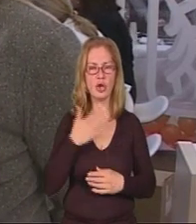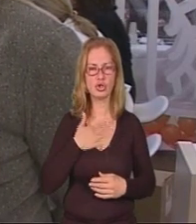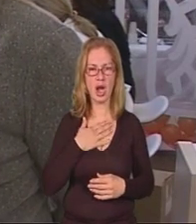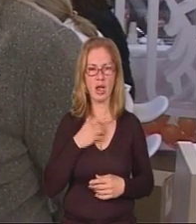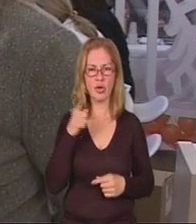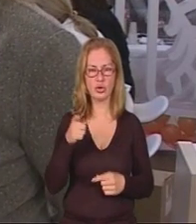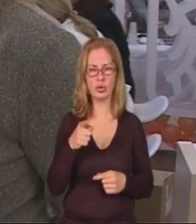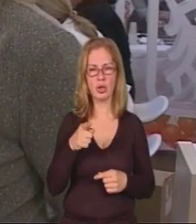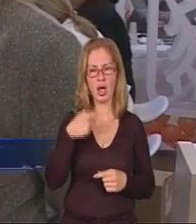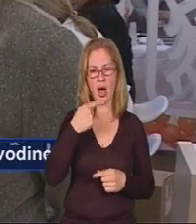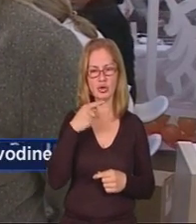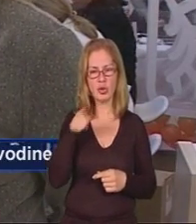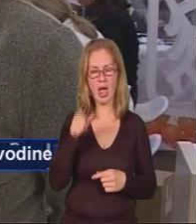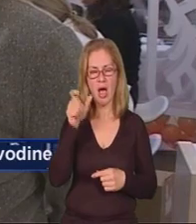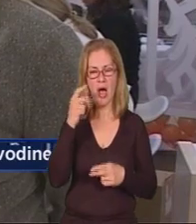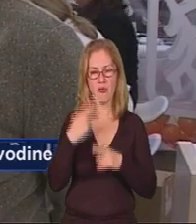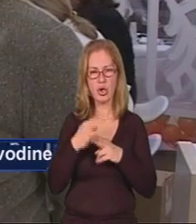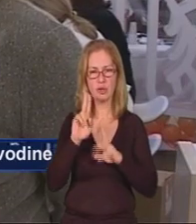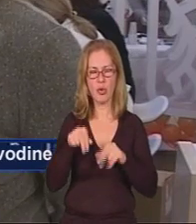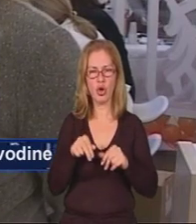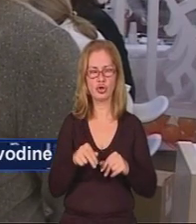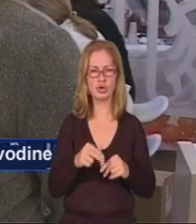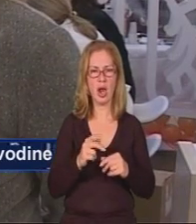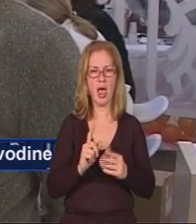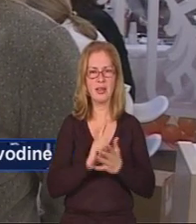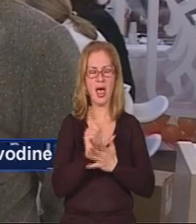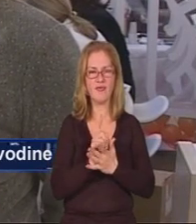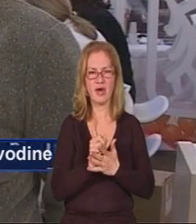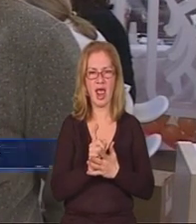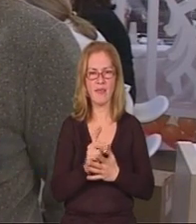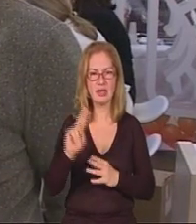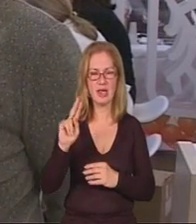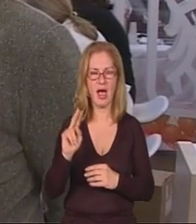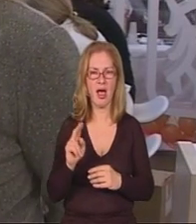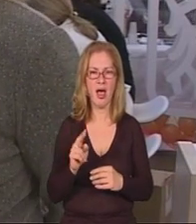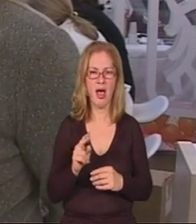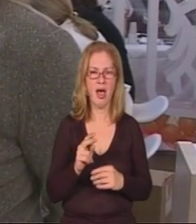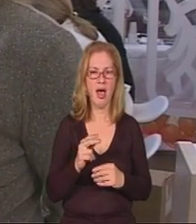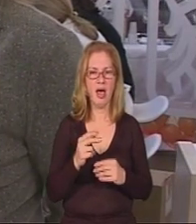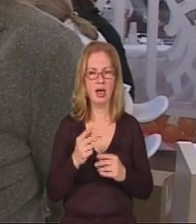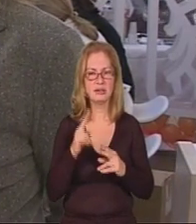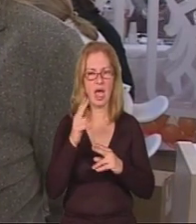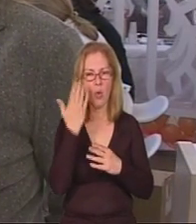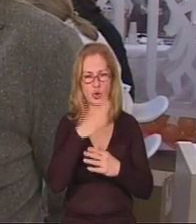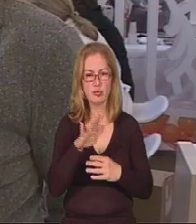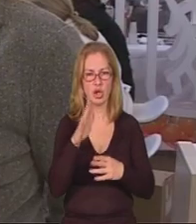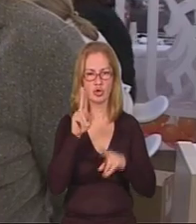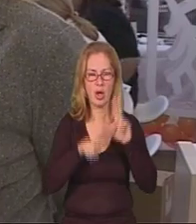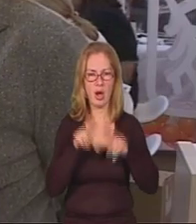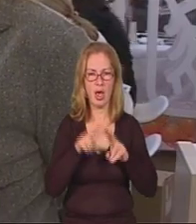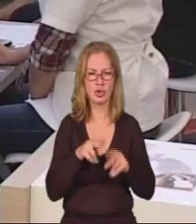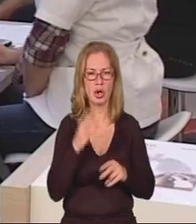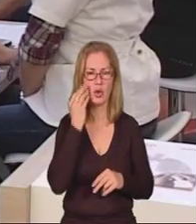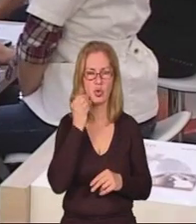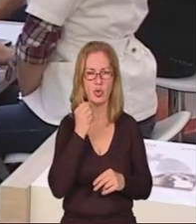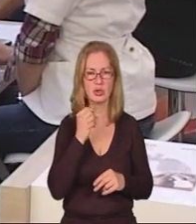da istaknemo da je to bolest koju možemo prevenirati i koju, ukoliko na vreme prepoznamo, možemo zaista uspešno